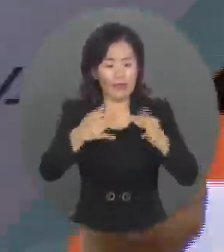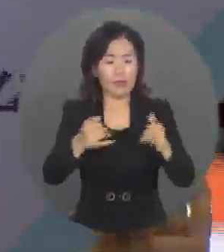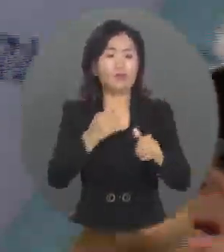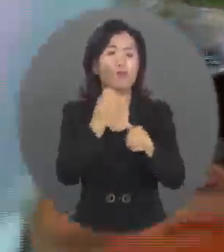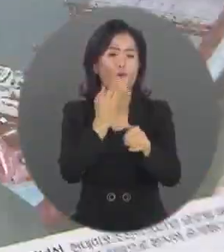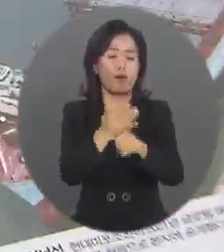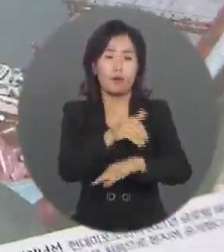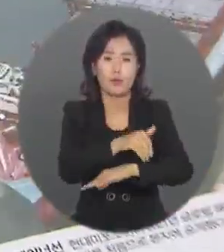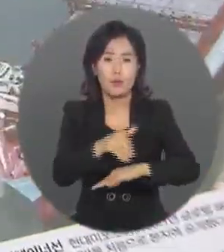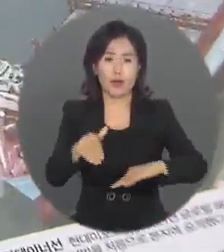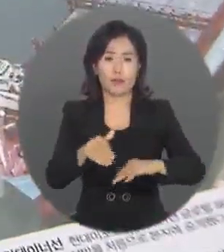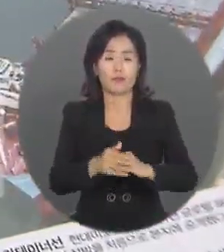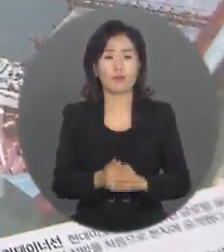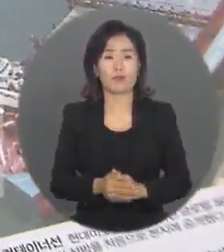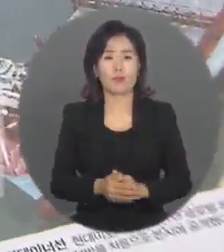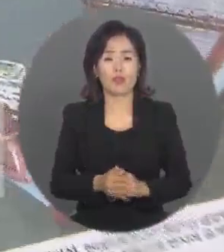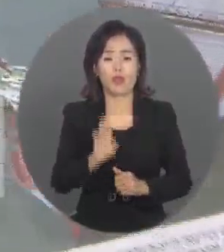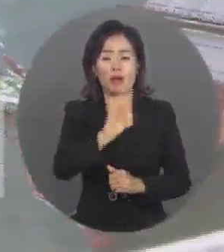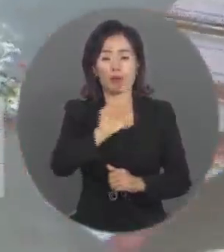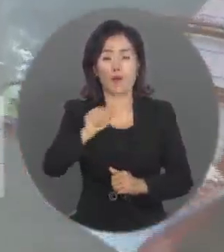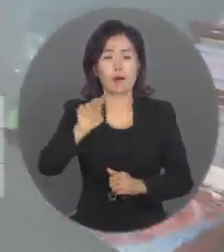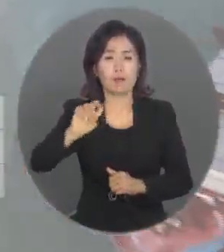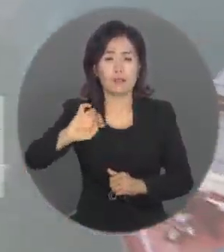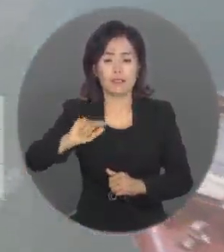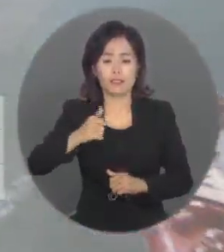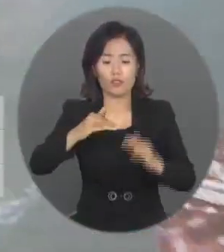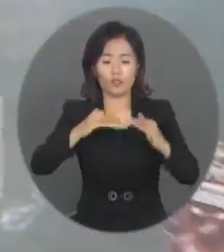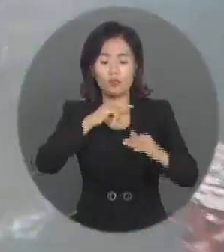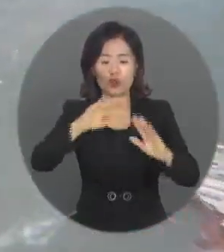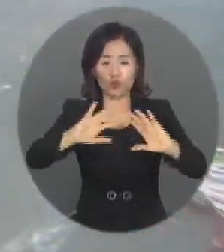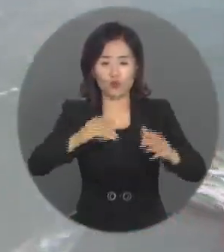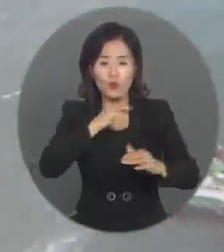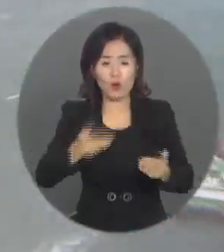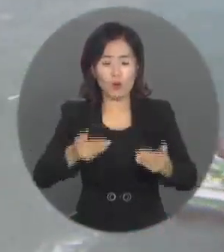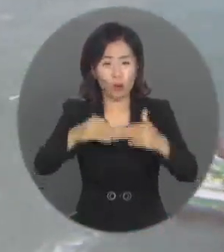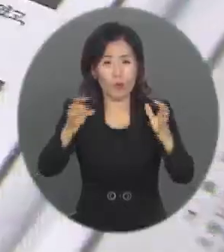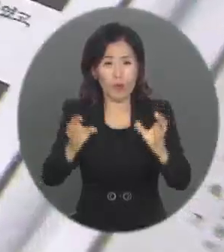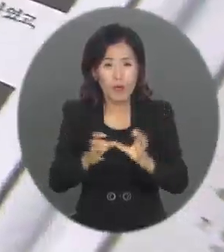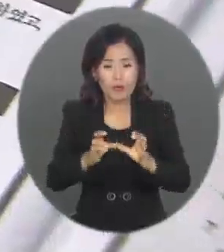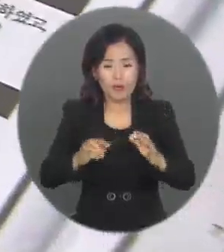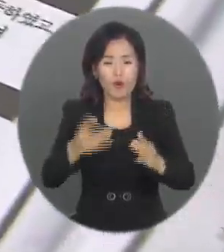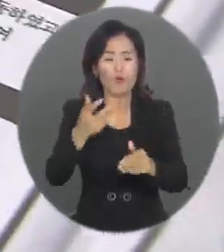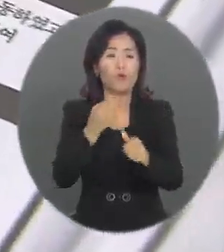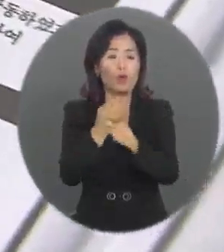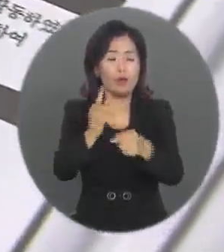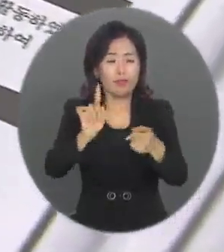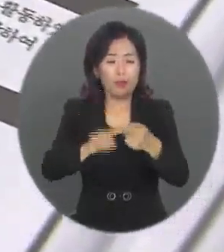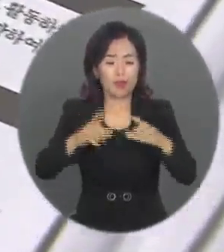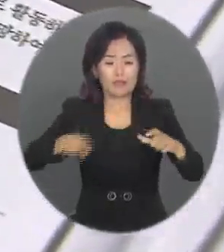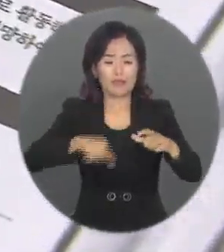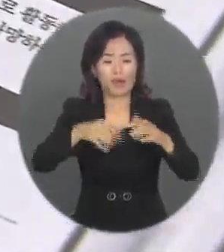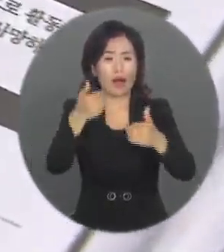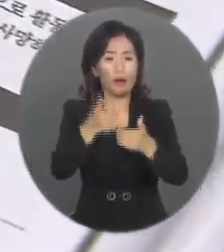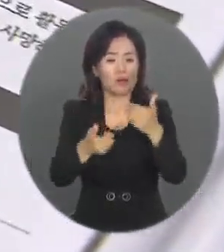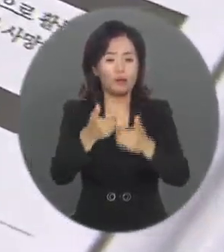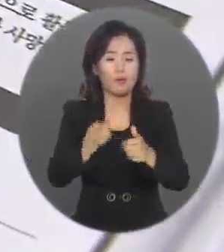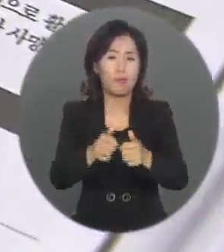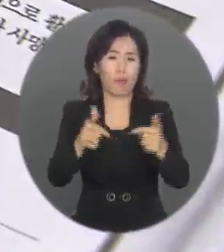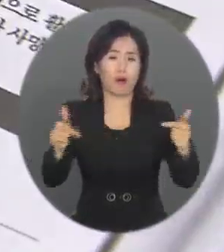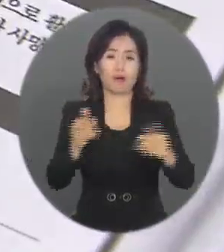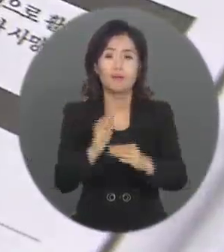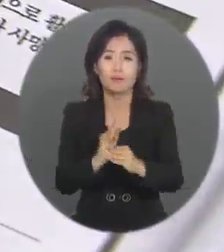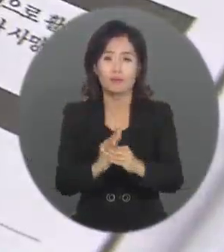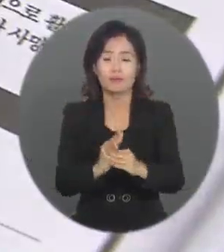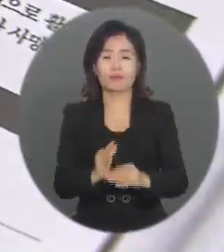했습니다. 박민식 국가보훈부 장관이 제기한 논란에 지역사회가 분열하고 있습니다. MBC 뉴스